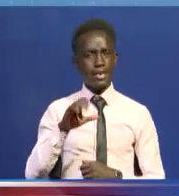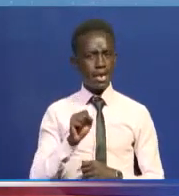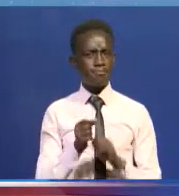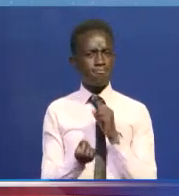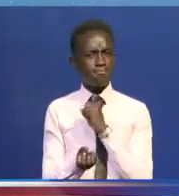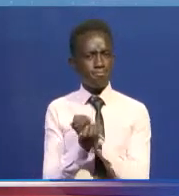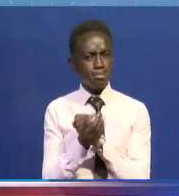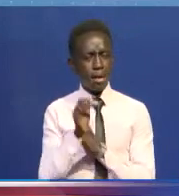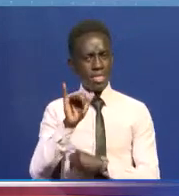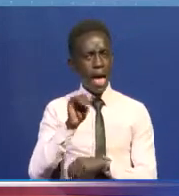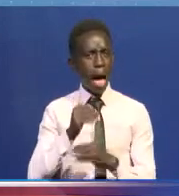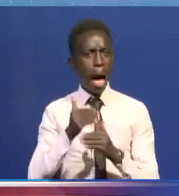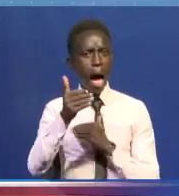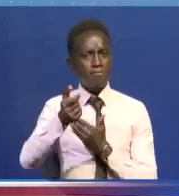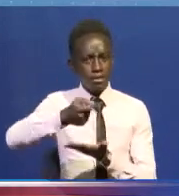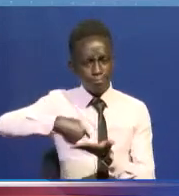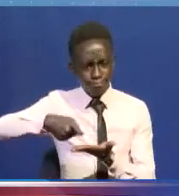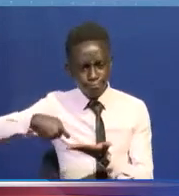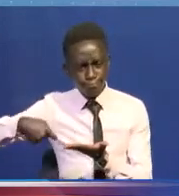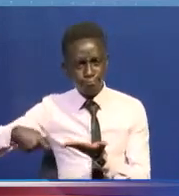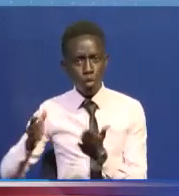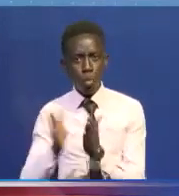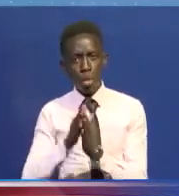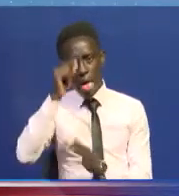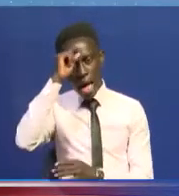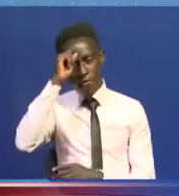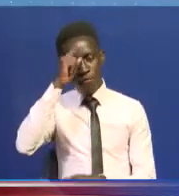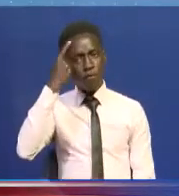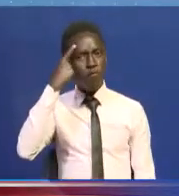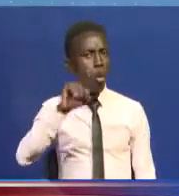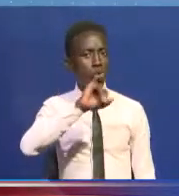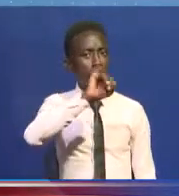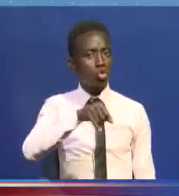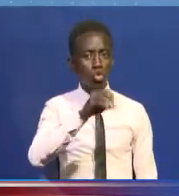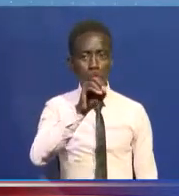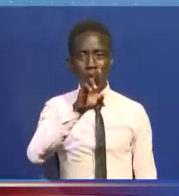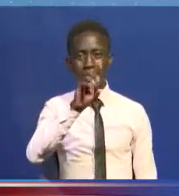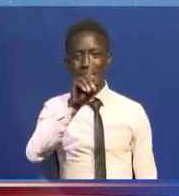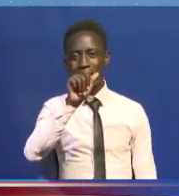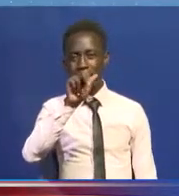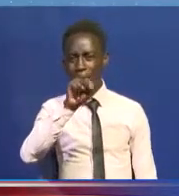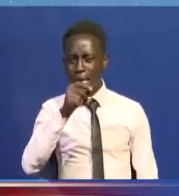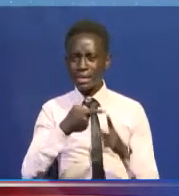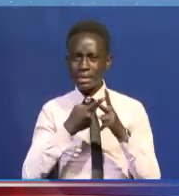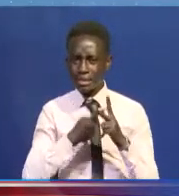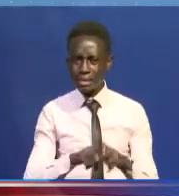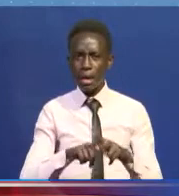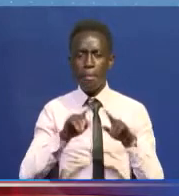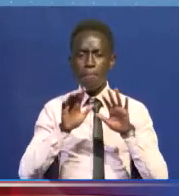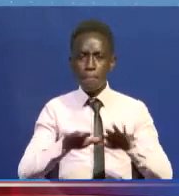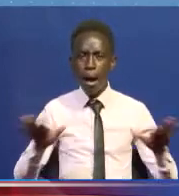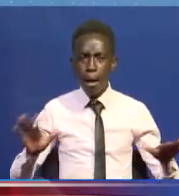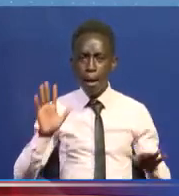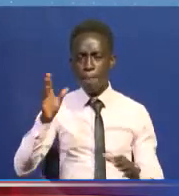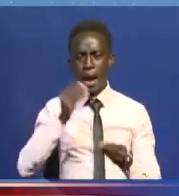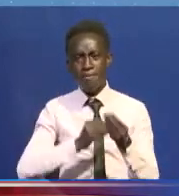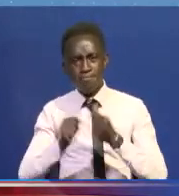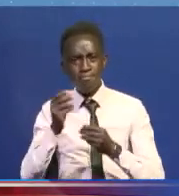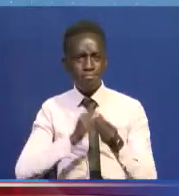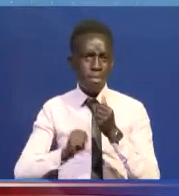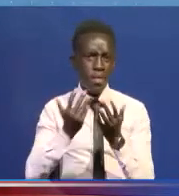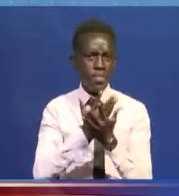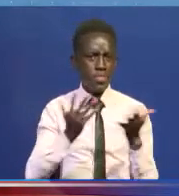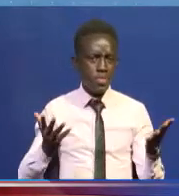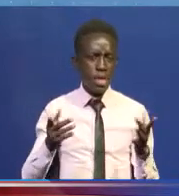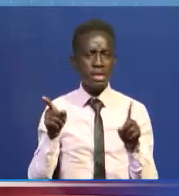ya ushirikiano na serikali ya Jordan ambayo itapiga jeki mauzo ya bidhaa na mifugo